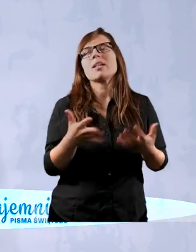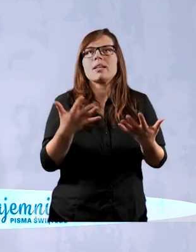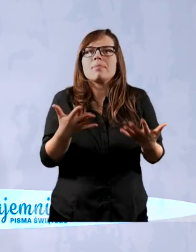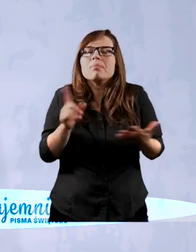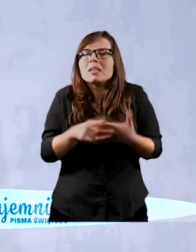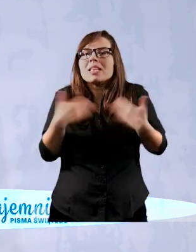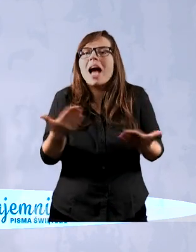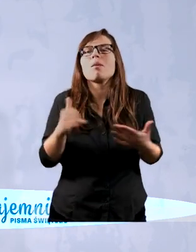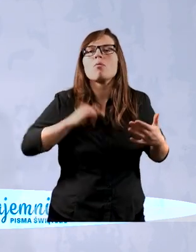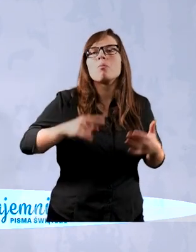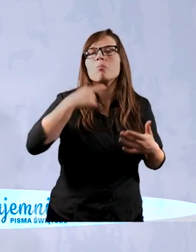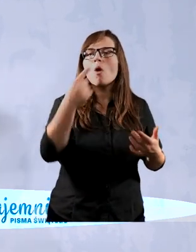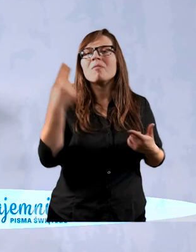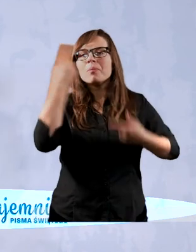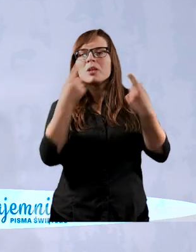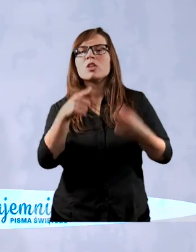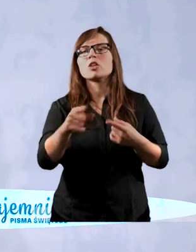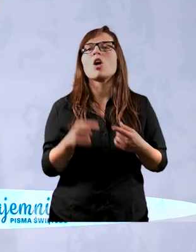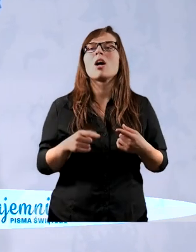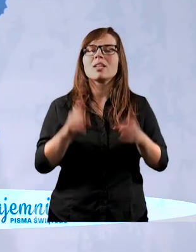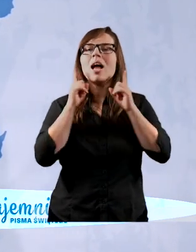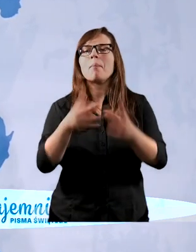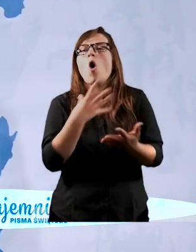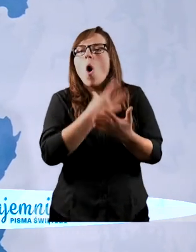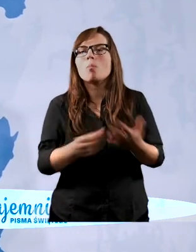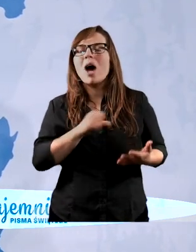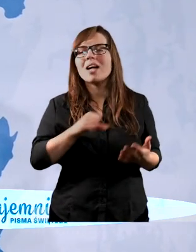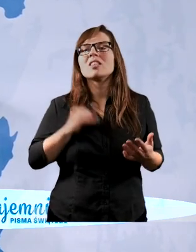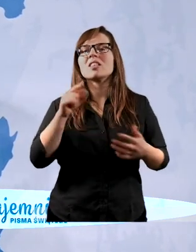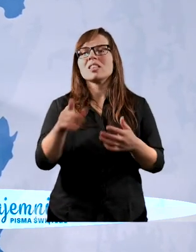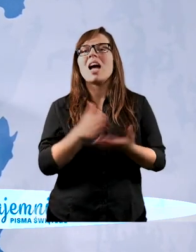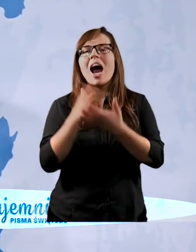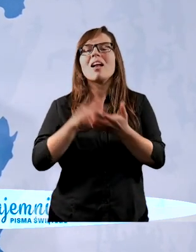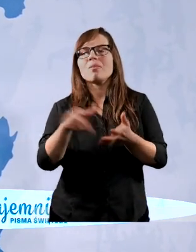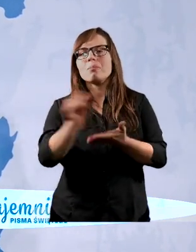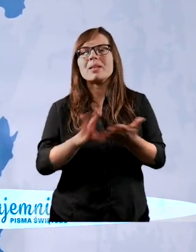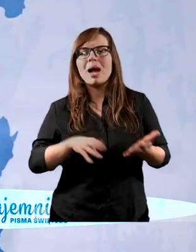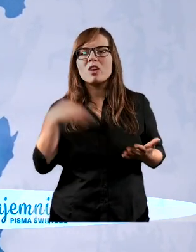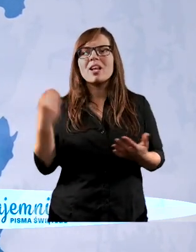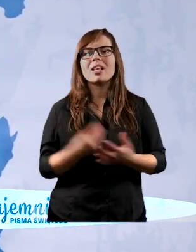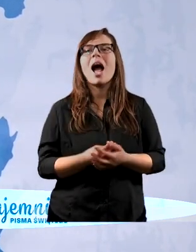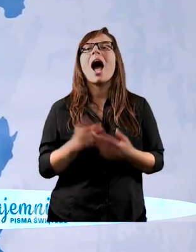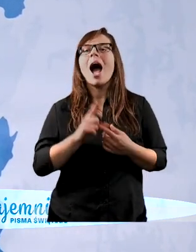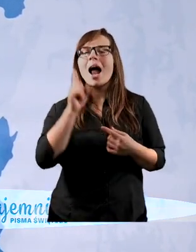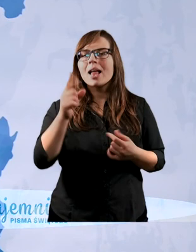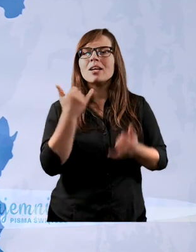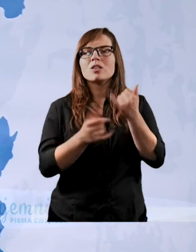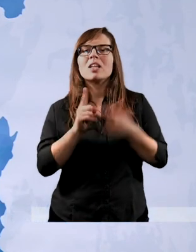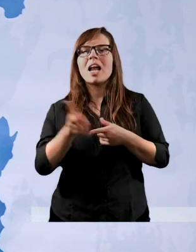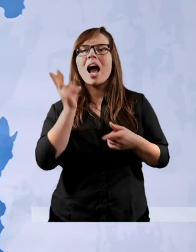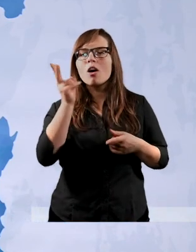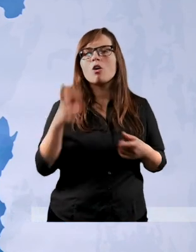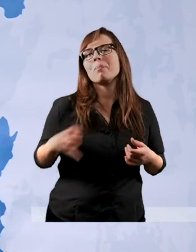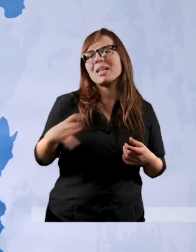ludzie przychodzić, wszyscy go będą cenić. To naprawdę się opłaci. To też jest rada, która wynika z Pisma Świętego. Ale jeżeli dla